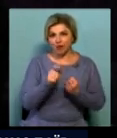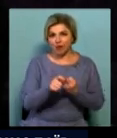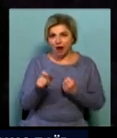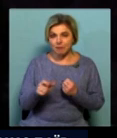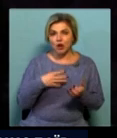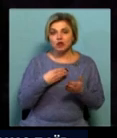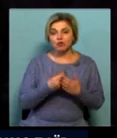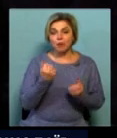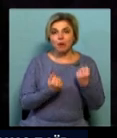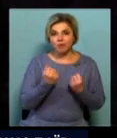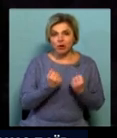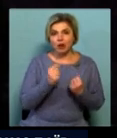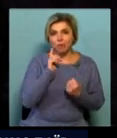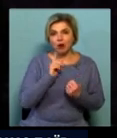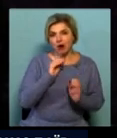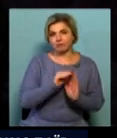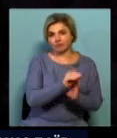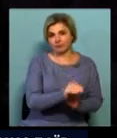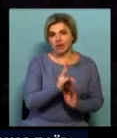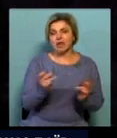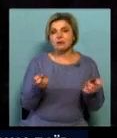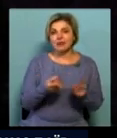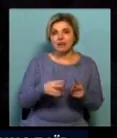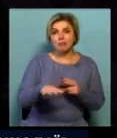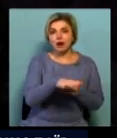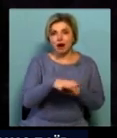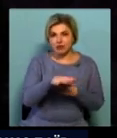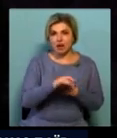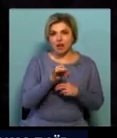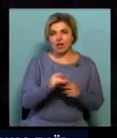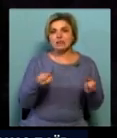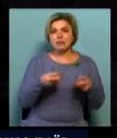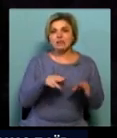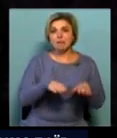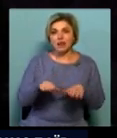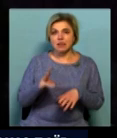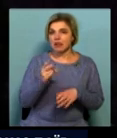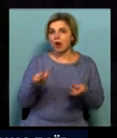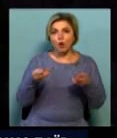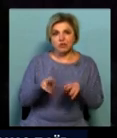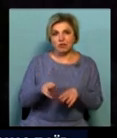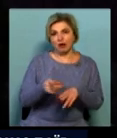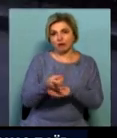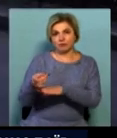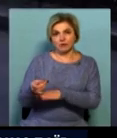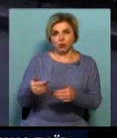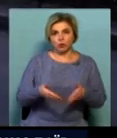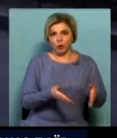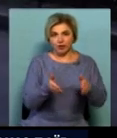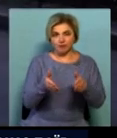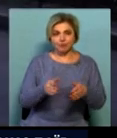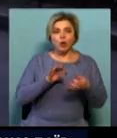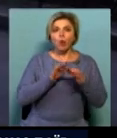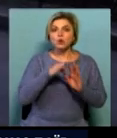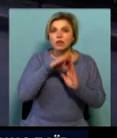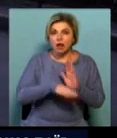свої транспортні засоби паркувати на спеціальних майданчиках та парковочних місцях, а не залишати їх на узбіччях доріг. Ускладнення